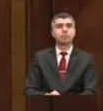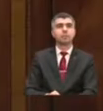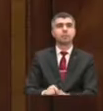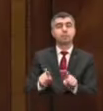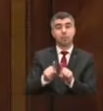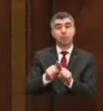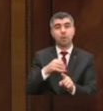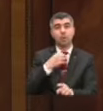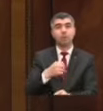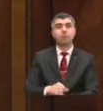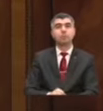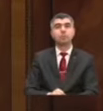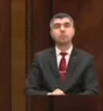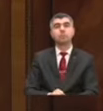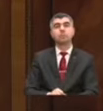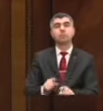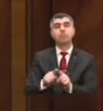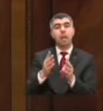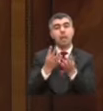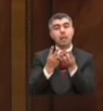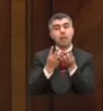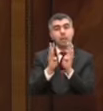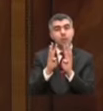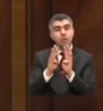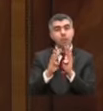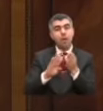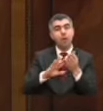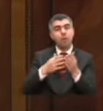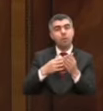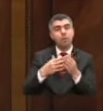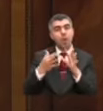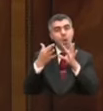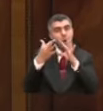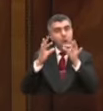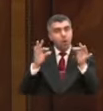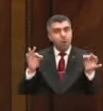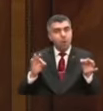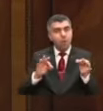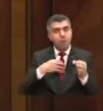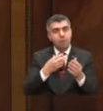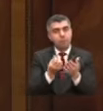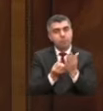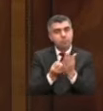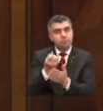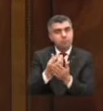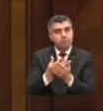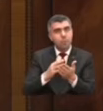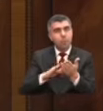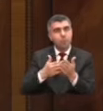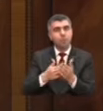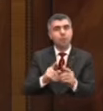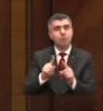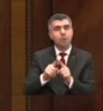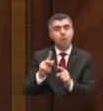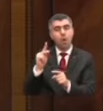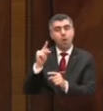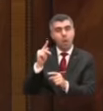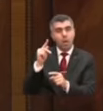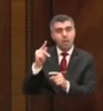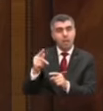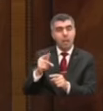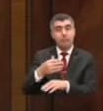المعلومات ودزت في اللجنه واللجنه عطينا فيها التفاصيل ديال الاستكشافات اللي كاينه وقلنا شحال عندنا في الغرب وشحال عندنا في